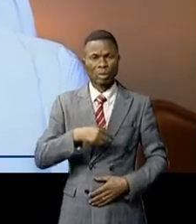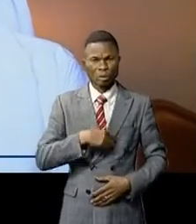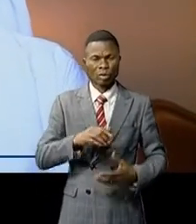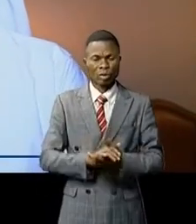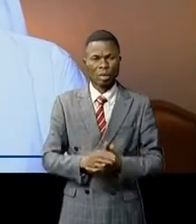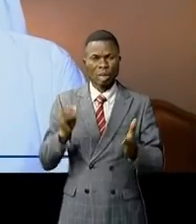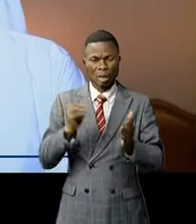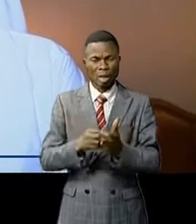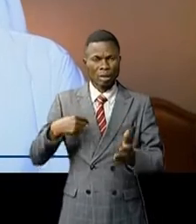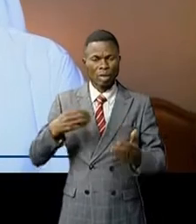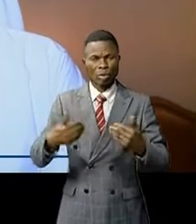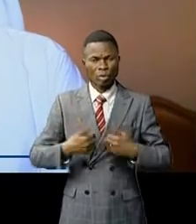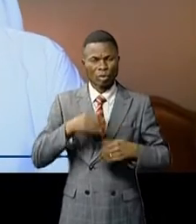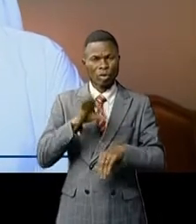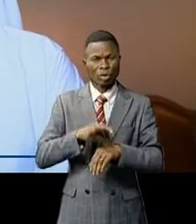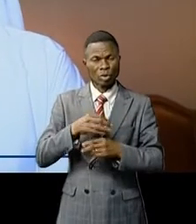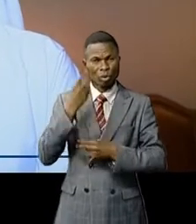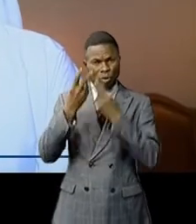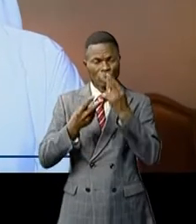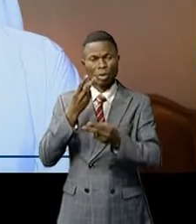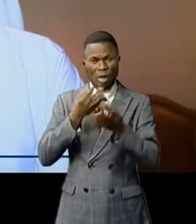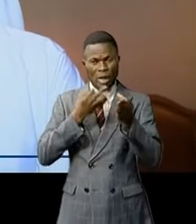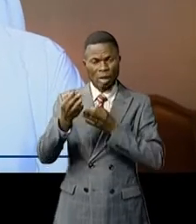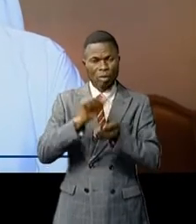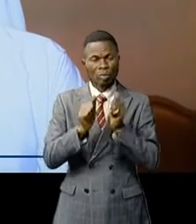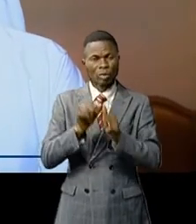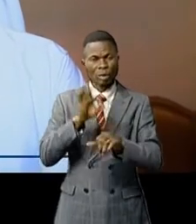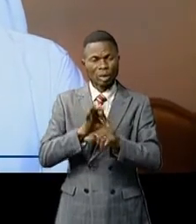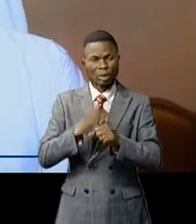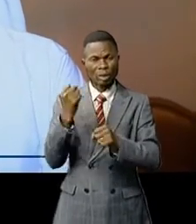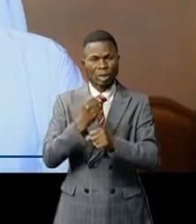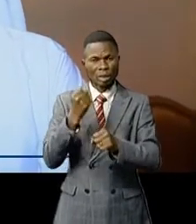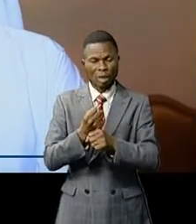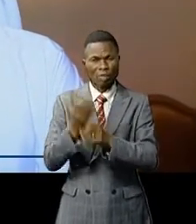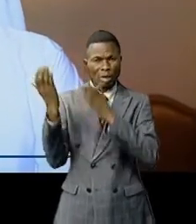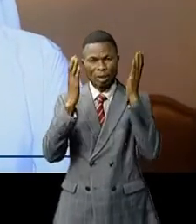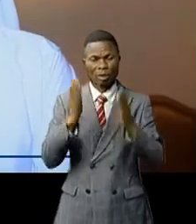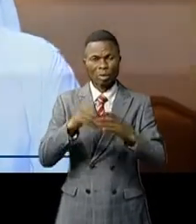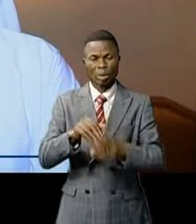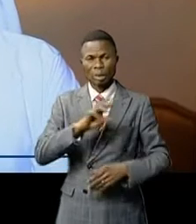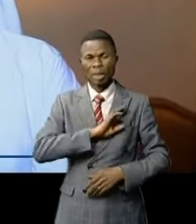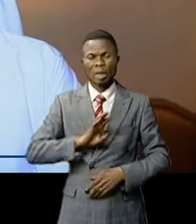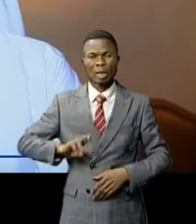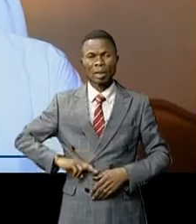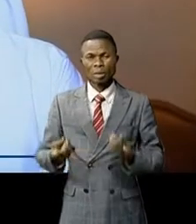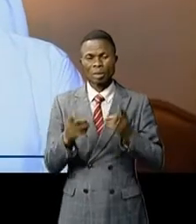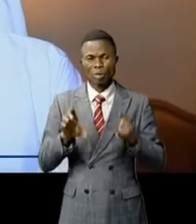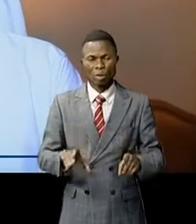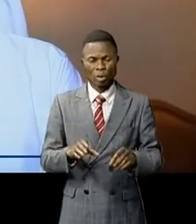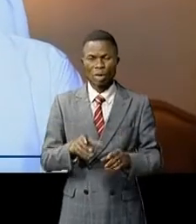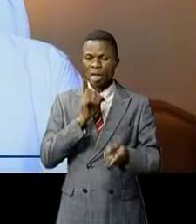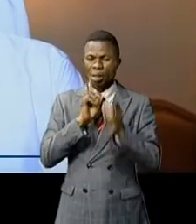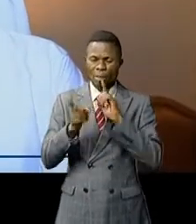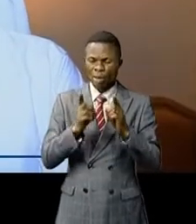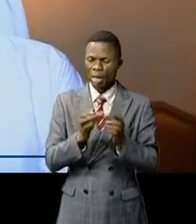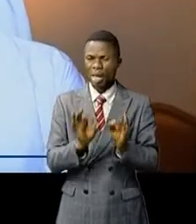Nous avons eu l'occasion de faire un tour d'horizon sur les opportunités d'affaires en RDC. C'était des échanges fructueux qui